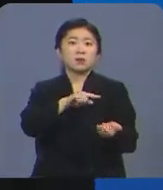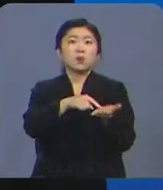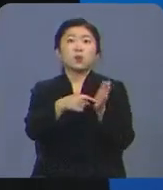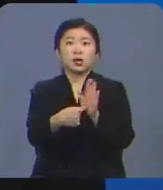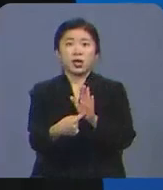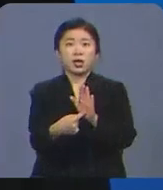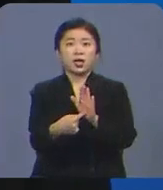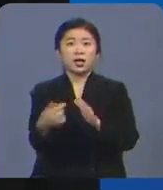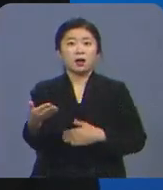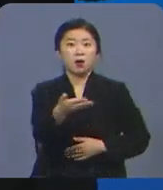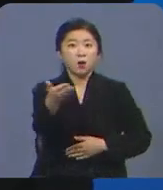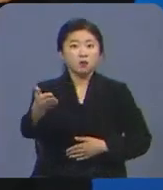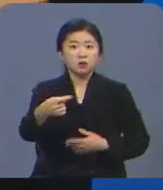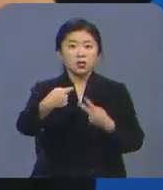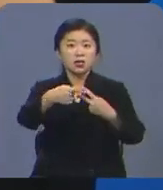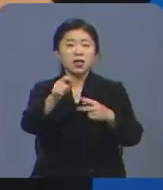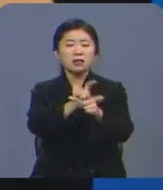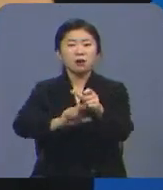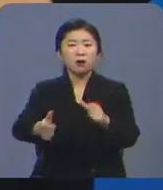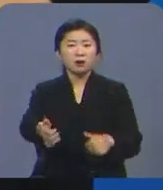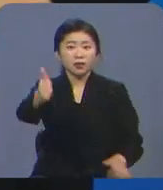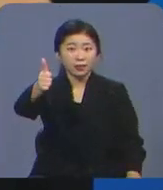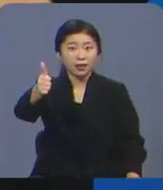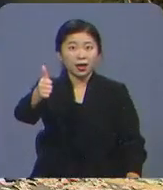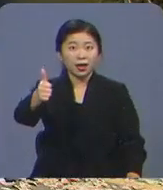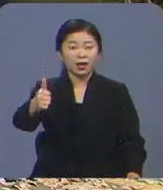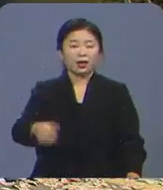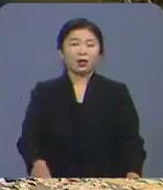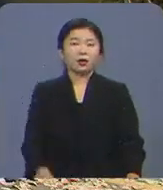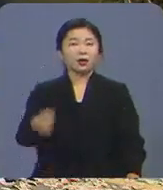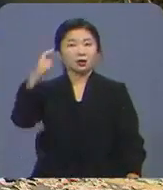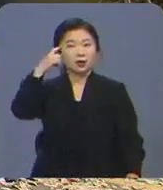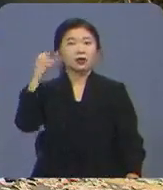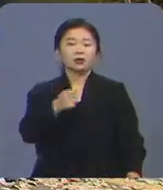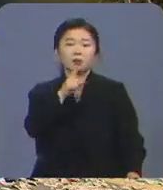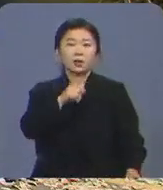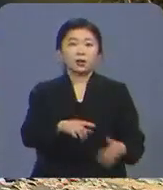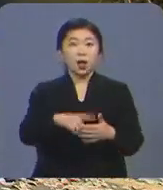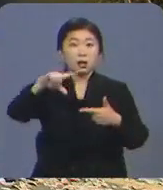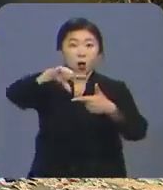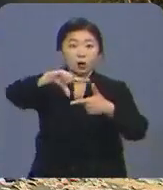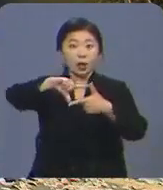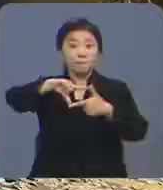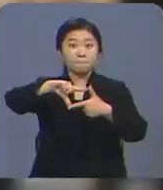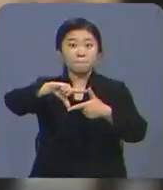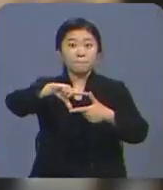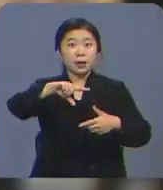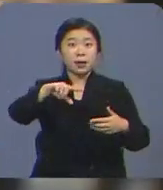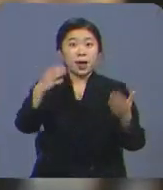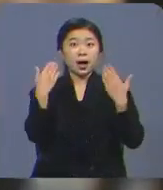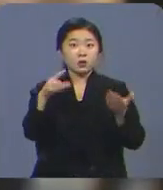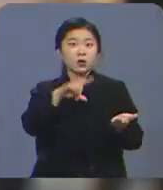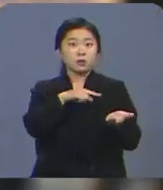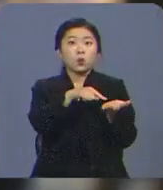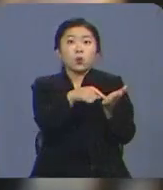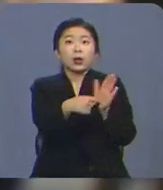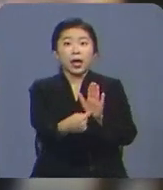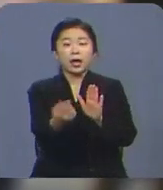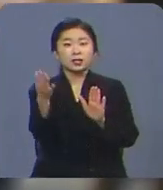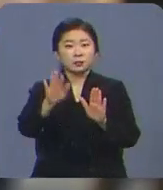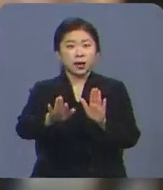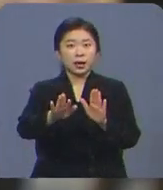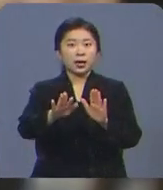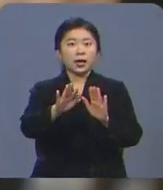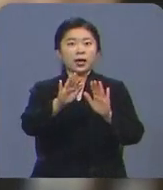여러분들에게 설명드리는 데 오히려 더 용이하다는 판단에 따라서. 경상남도는 학교 이름을 공개하되 다수의 확진자가